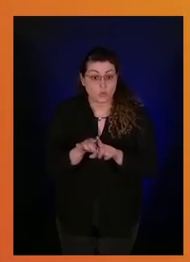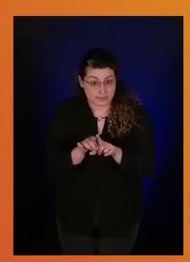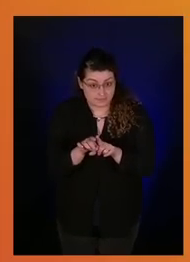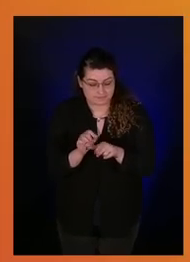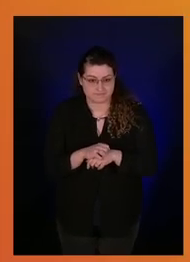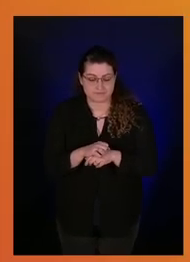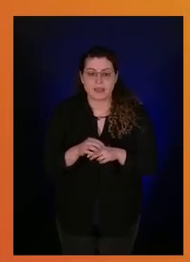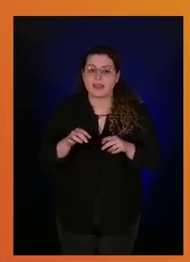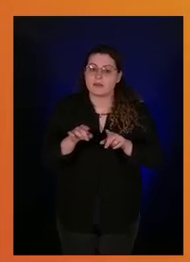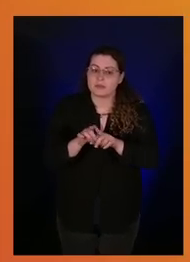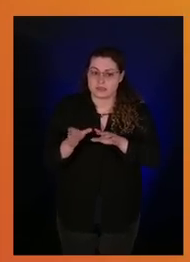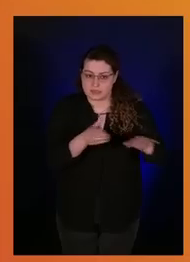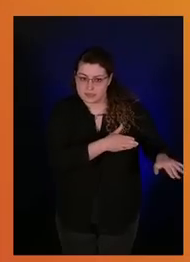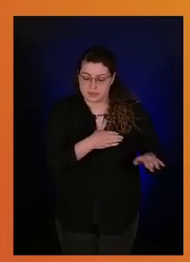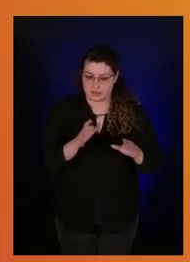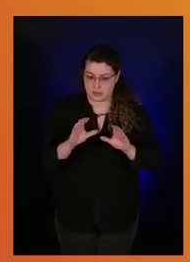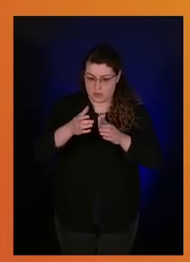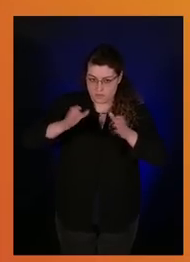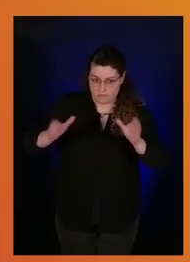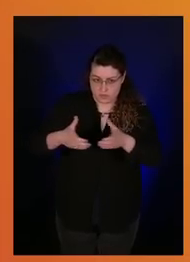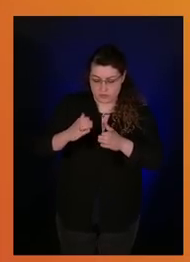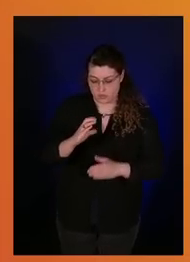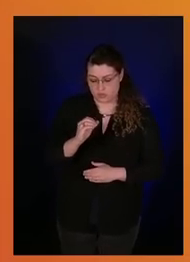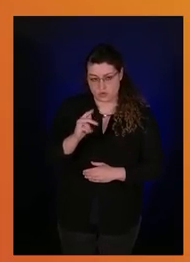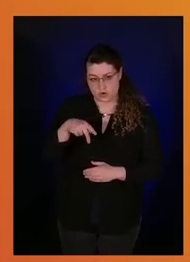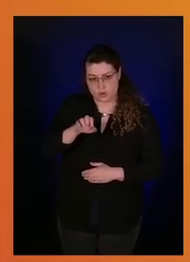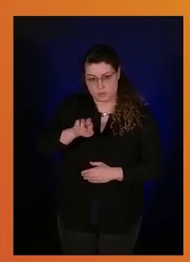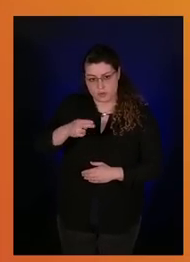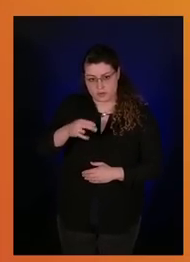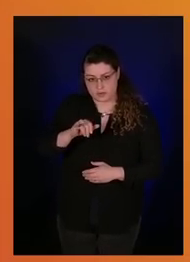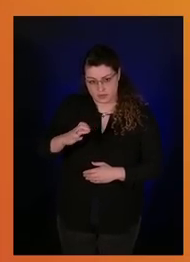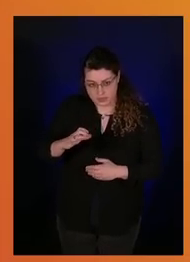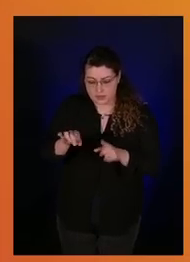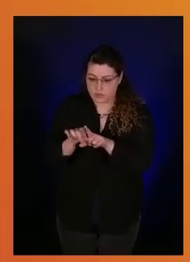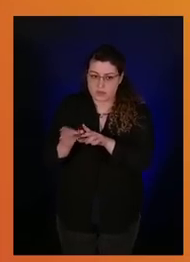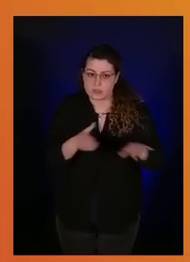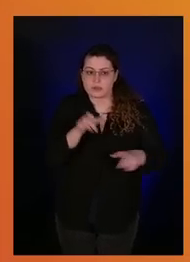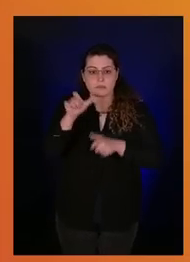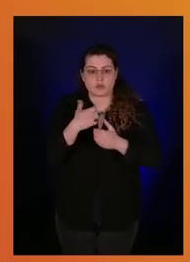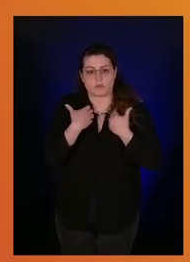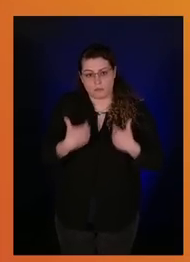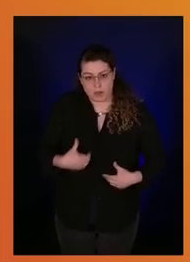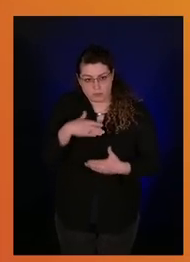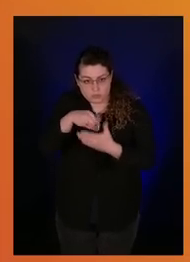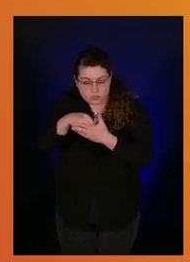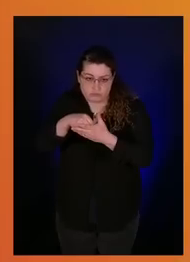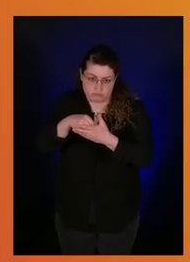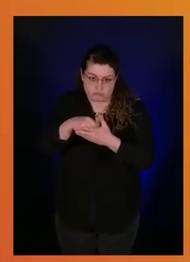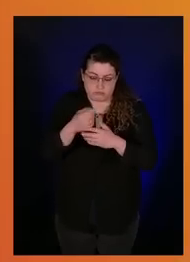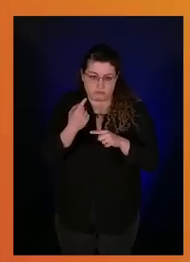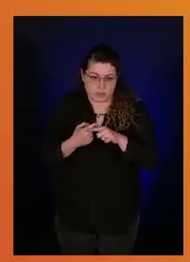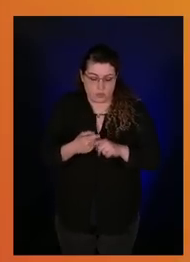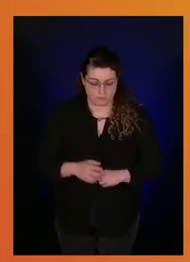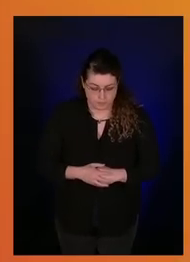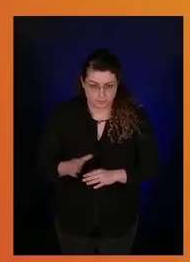ainsi que la Fondation Copernic de la Haye Gérard, qui est membre du conseil d'administration. Pour l'IRES, on